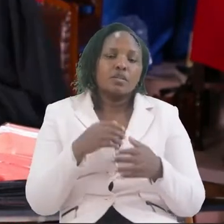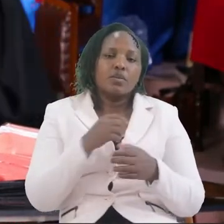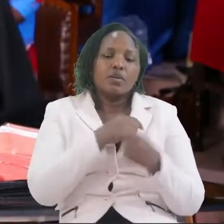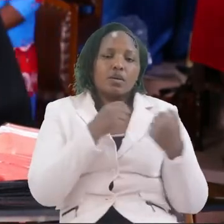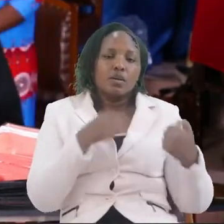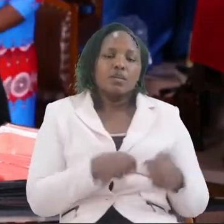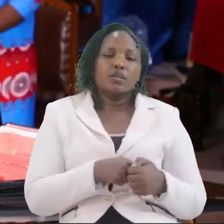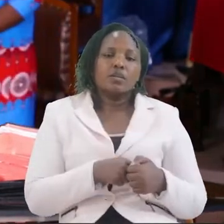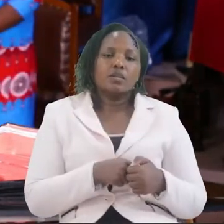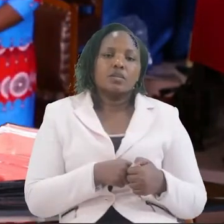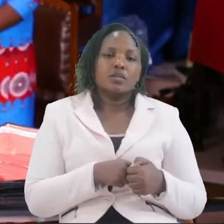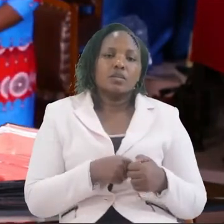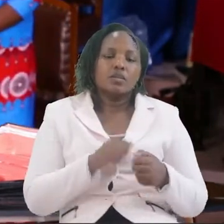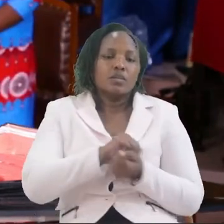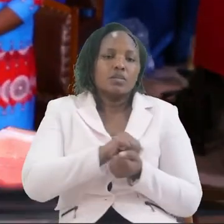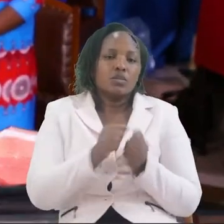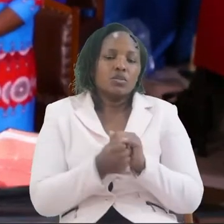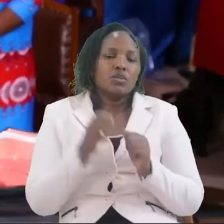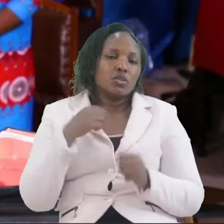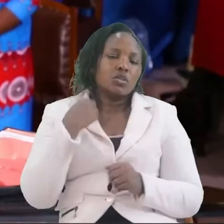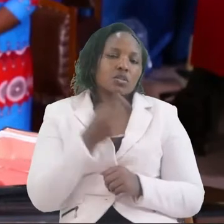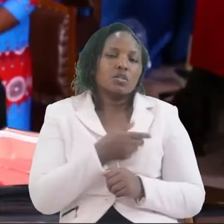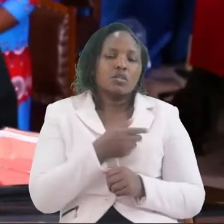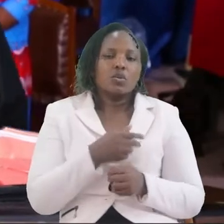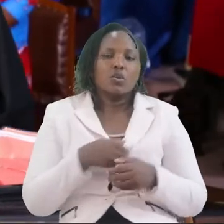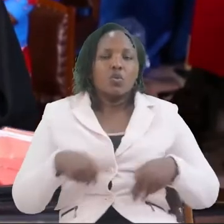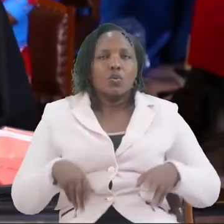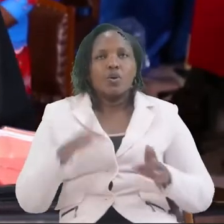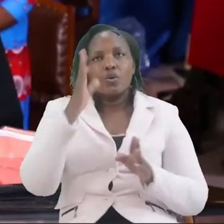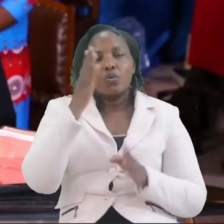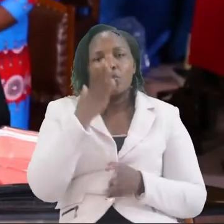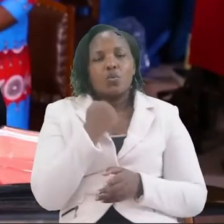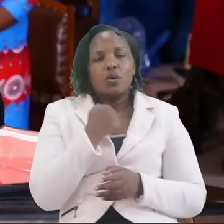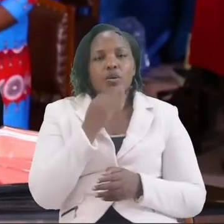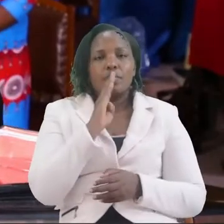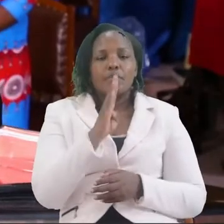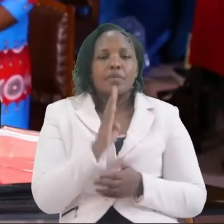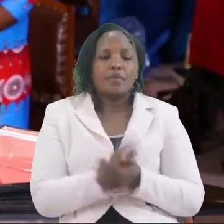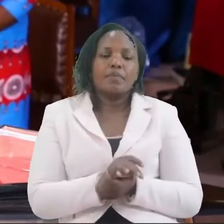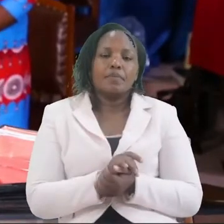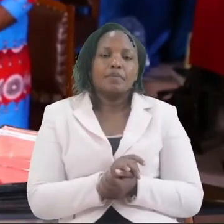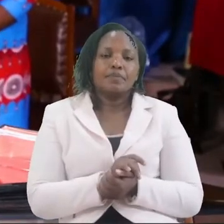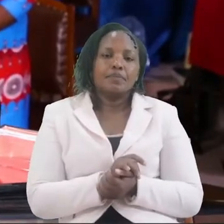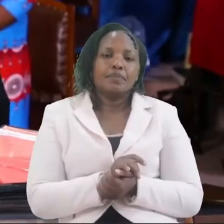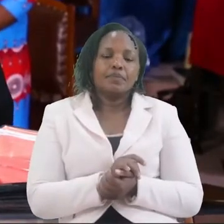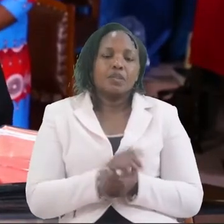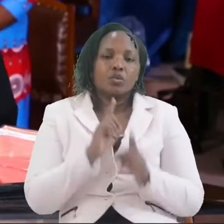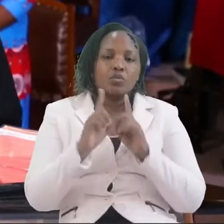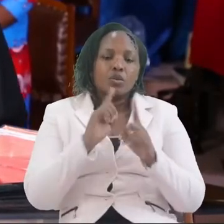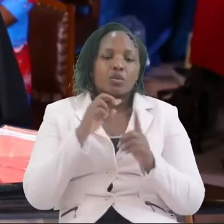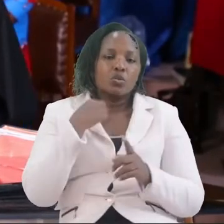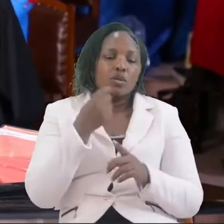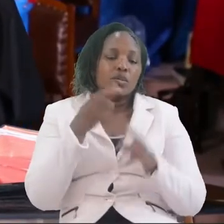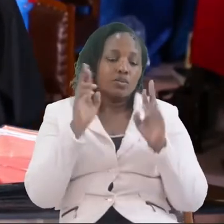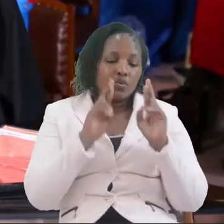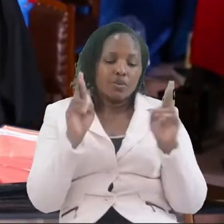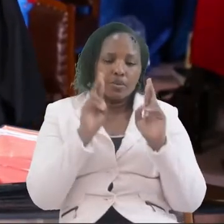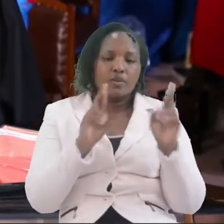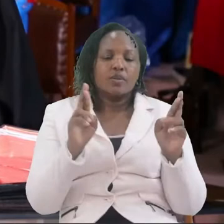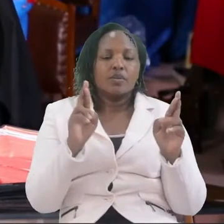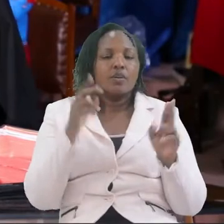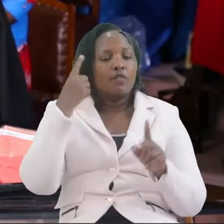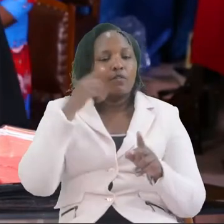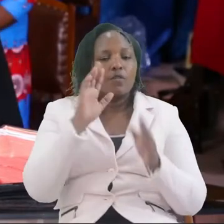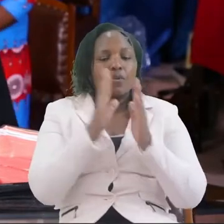zetu, likatubadilisha, likatupanya jinsi upendavyo sisi tuwe. Bwana nena nasi tu tayari kwa